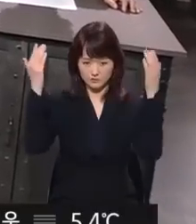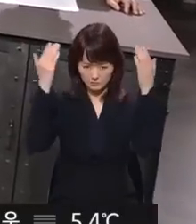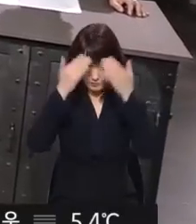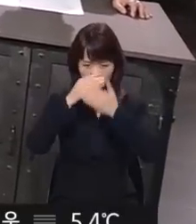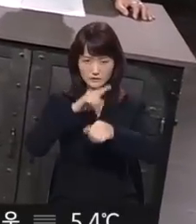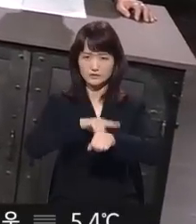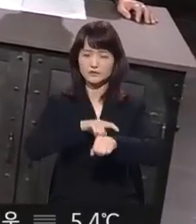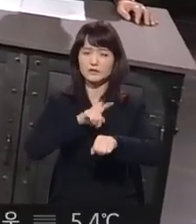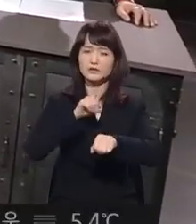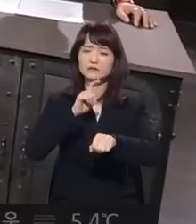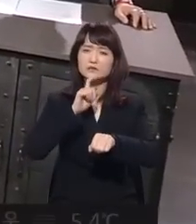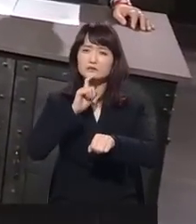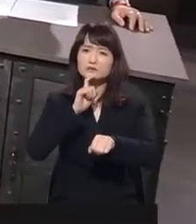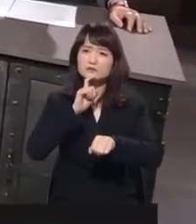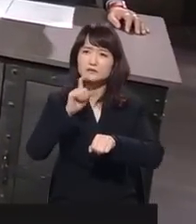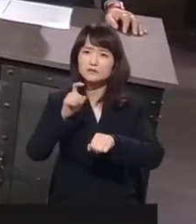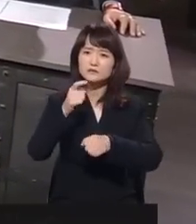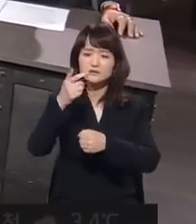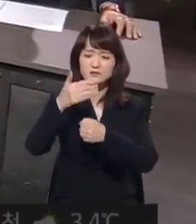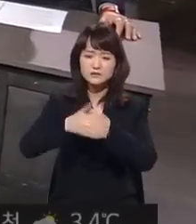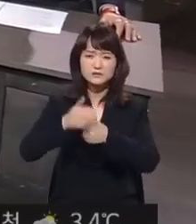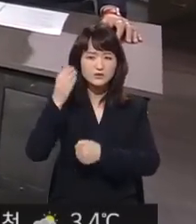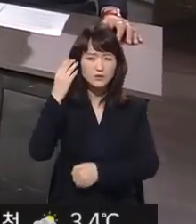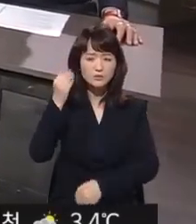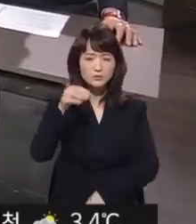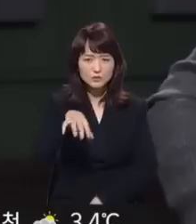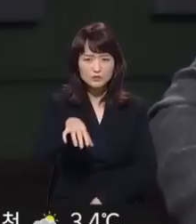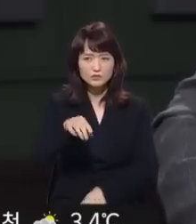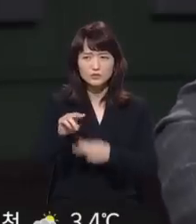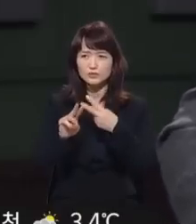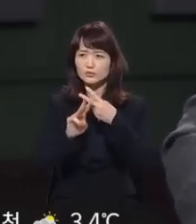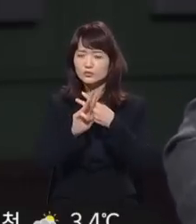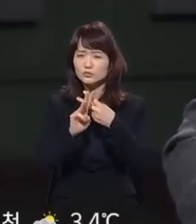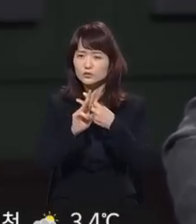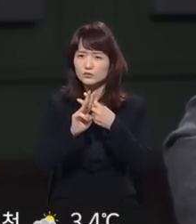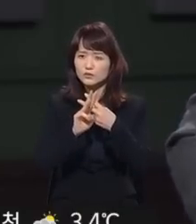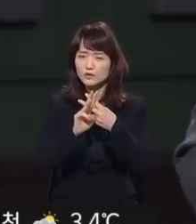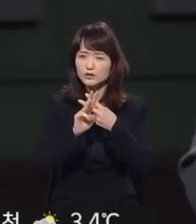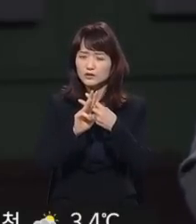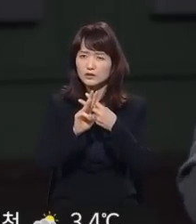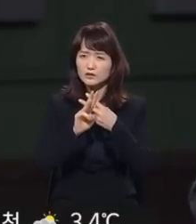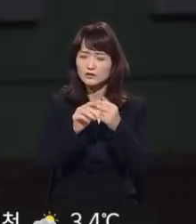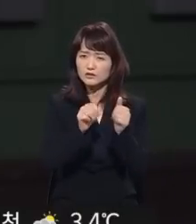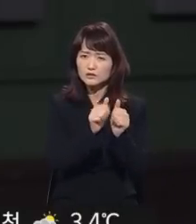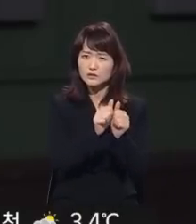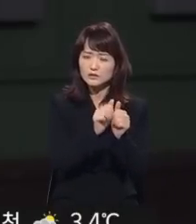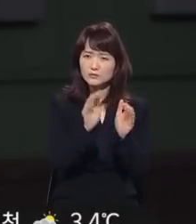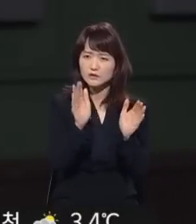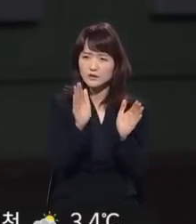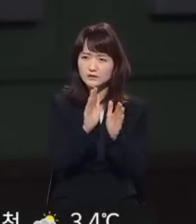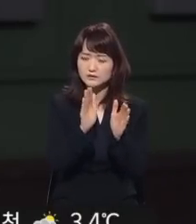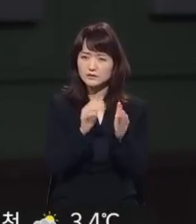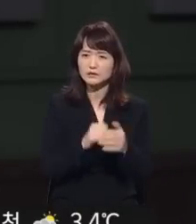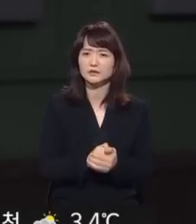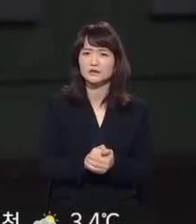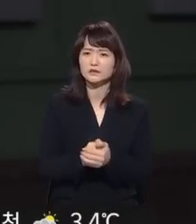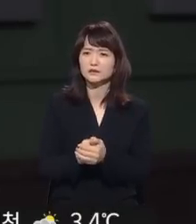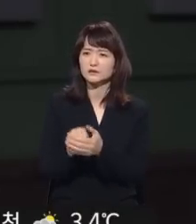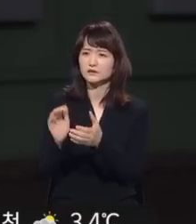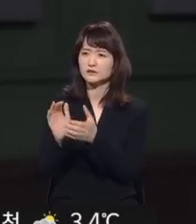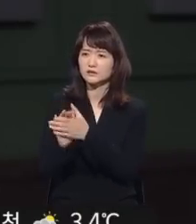10분쯤에요 대구에 한 모텔에서이 중학교 3학년인 남학생 두 명이 동급생 친구를 그 같은 모텔방으로 불렀습니다